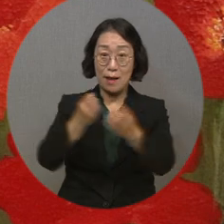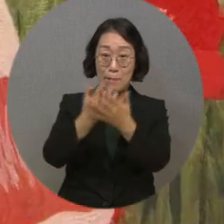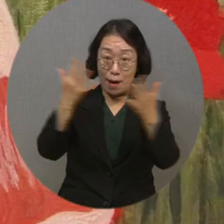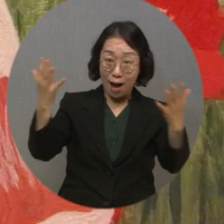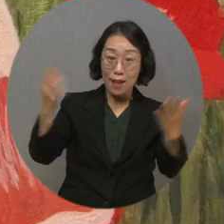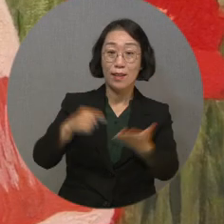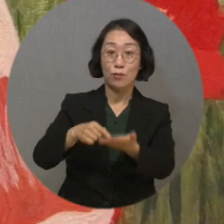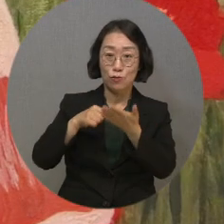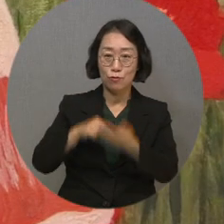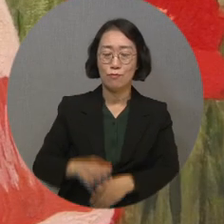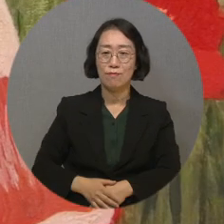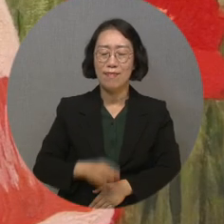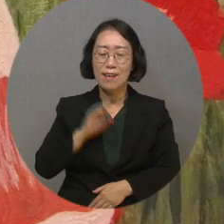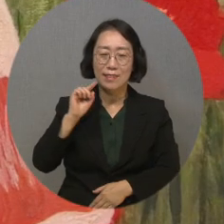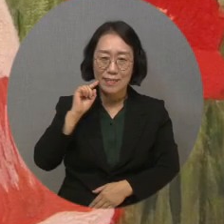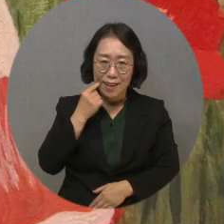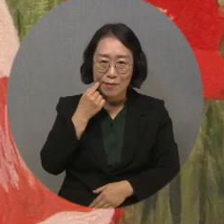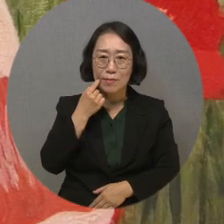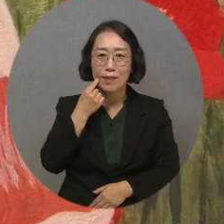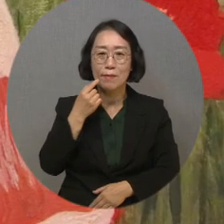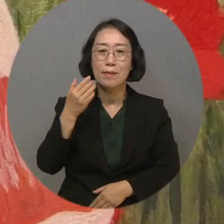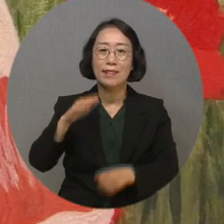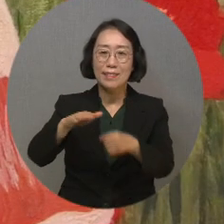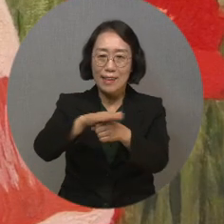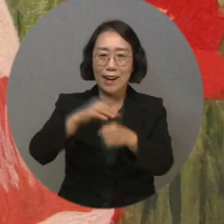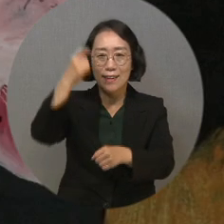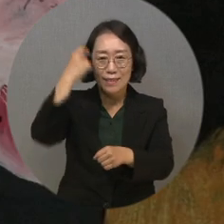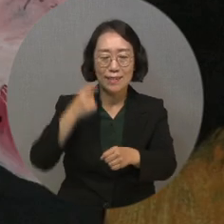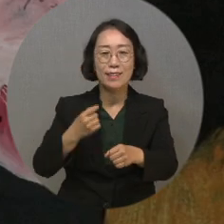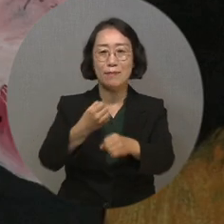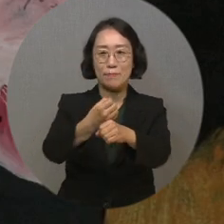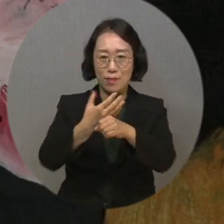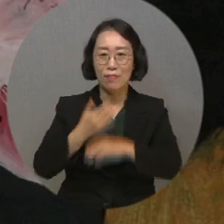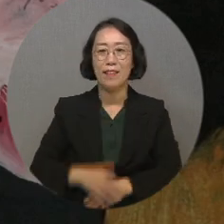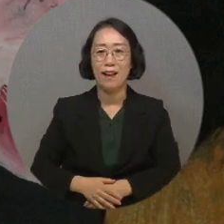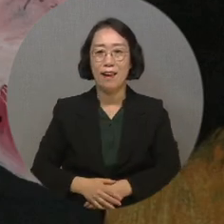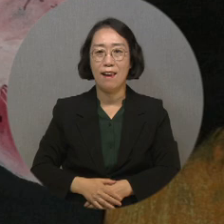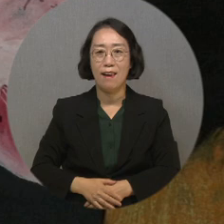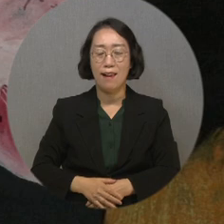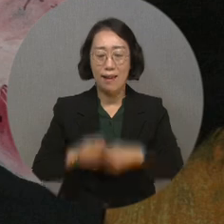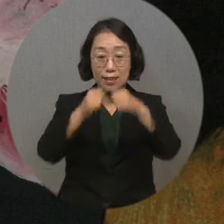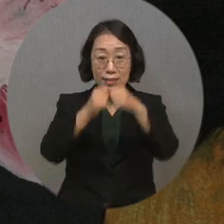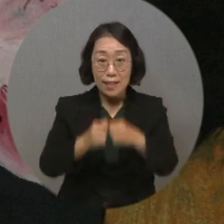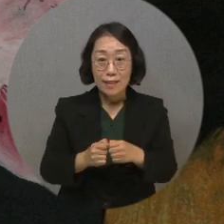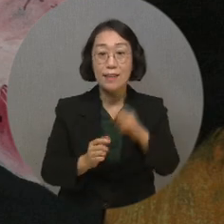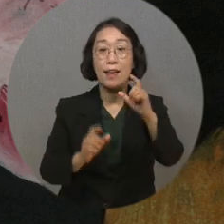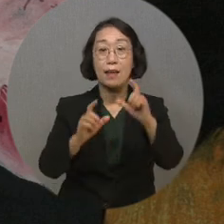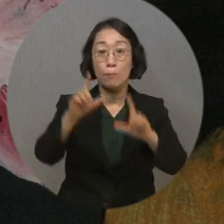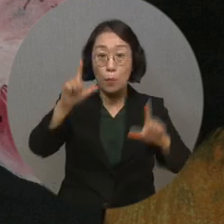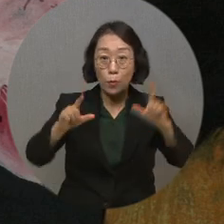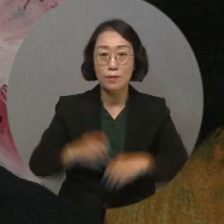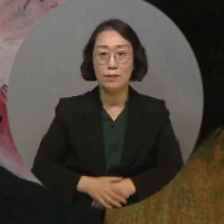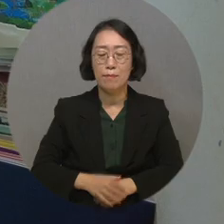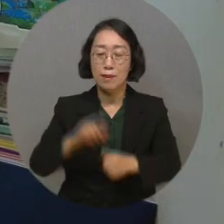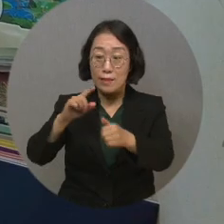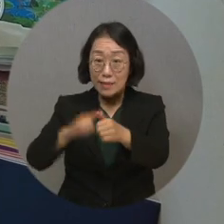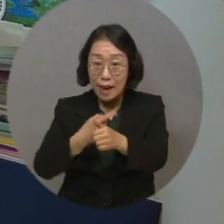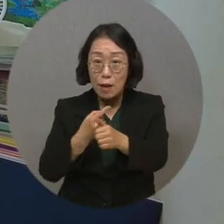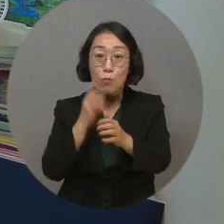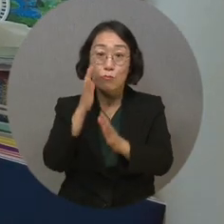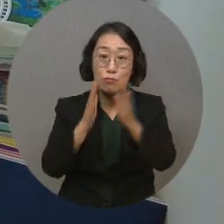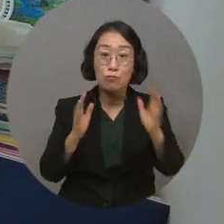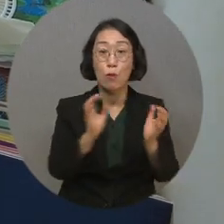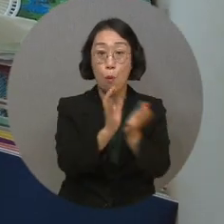존재들의 사랑스러움을 전해줍니다. 꽃잎 하나하나, 자연물 하나하나,